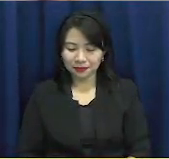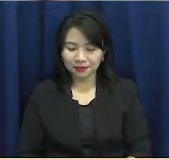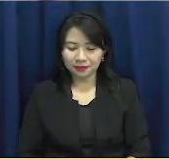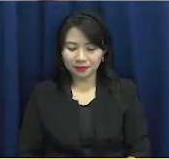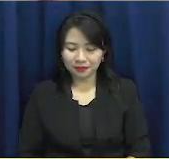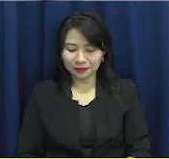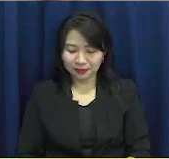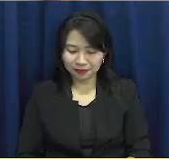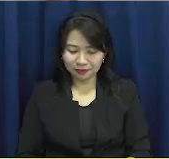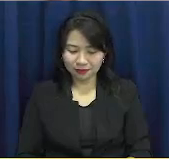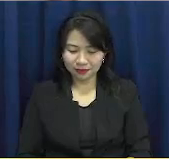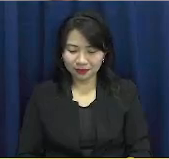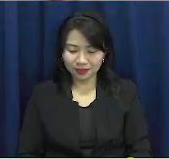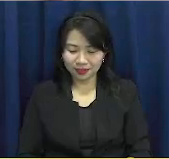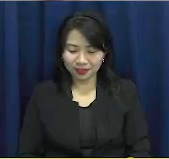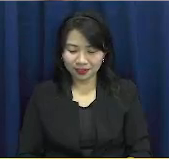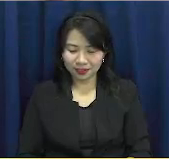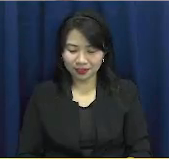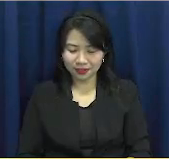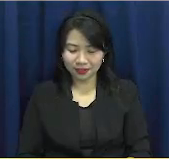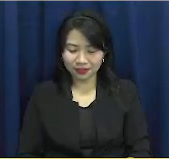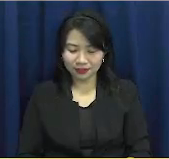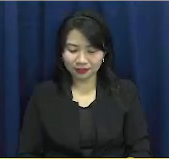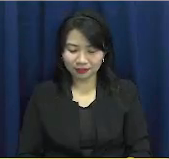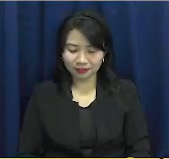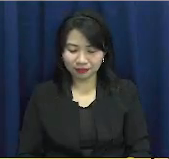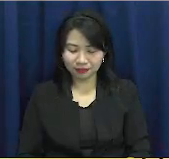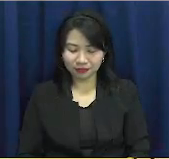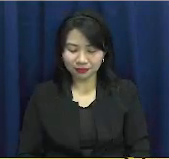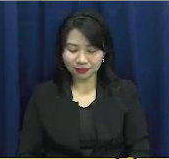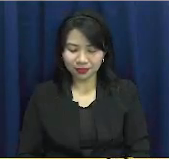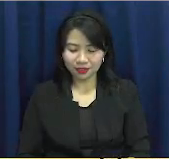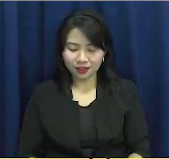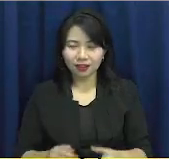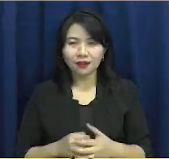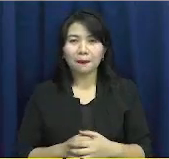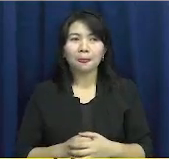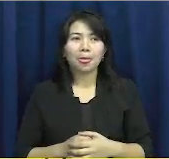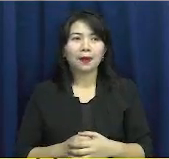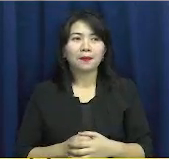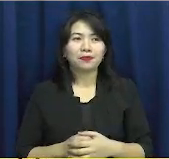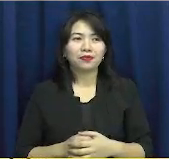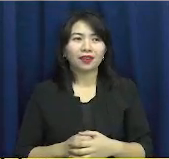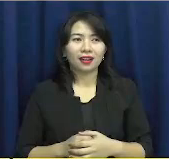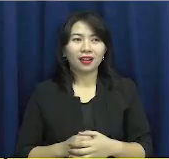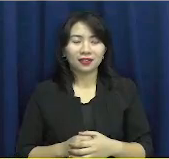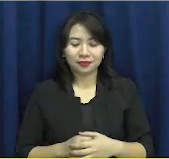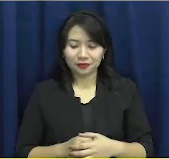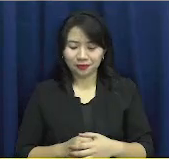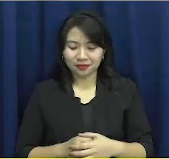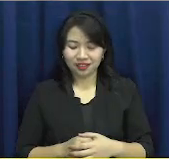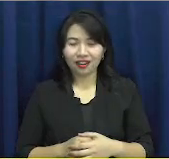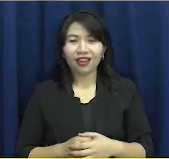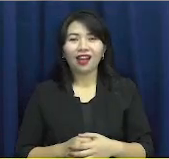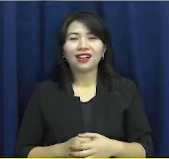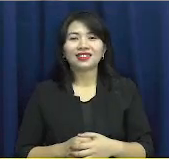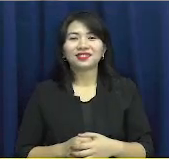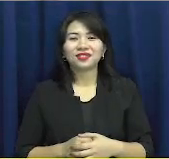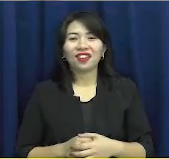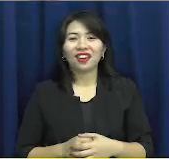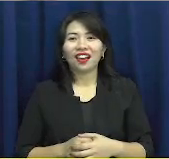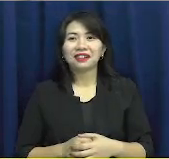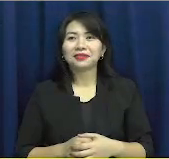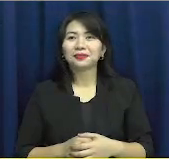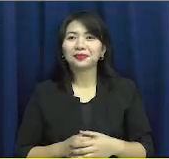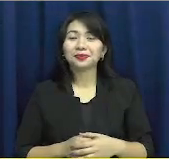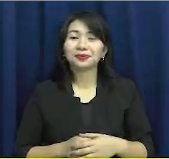Muriel. Hindi, alam nyo mga kapatid, bunga pag nagigising ka ng mga kuno-kuno oras.